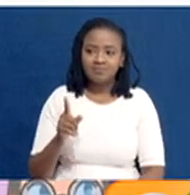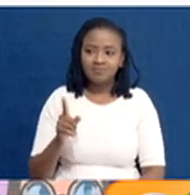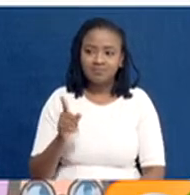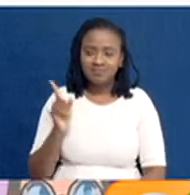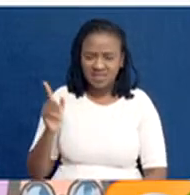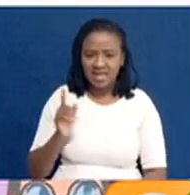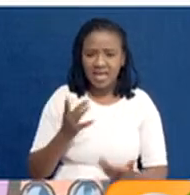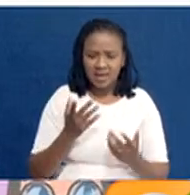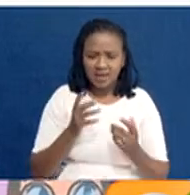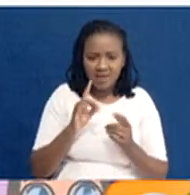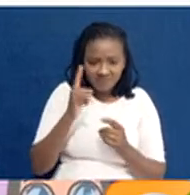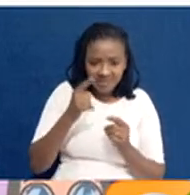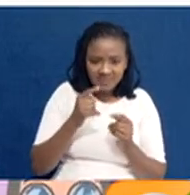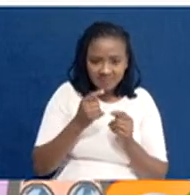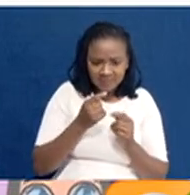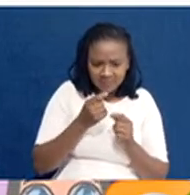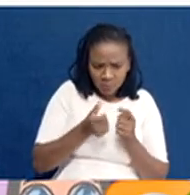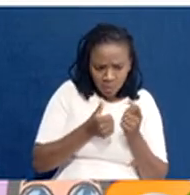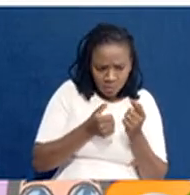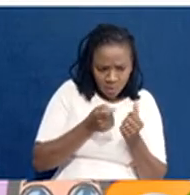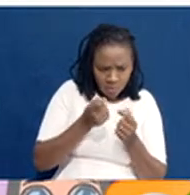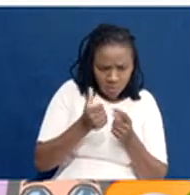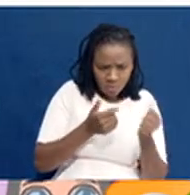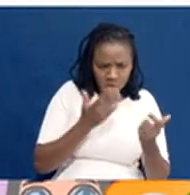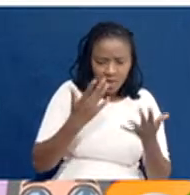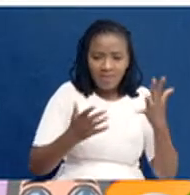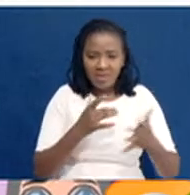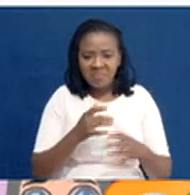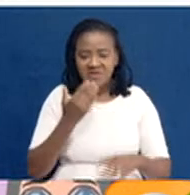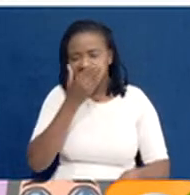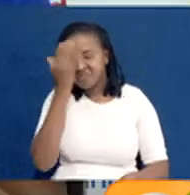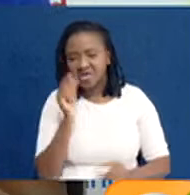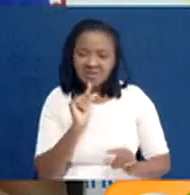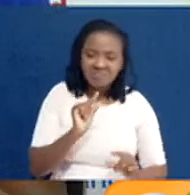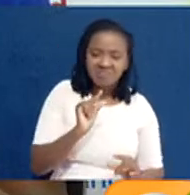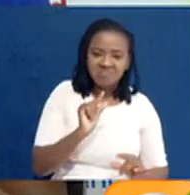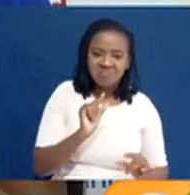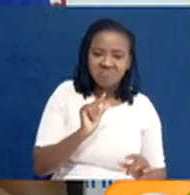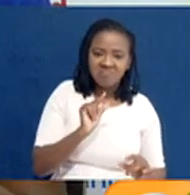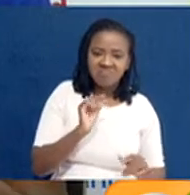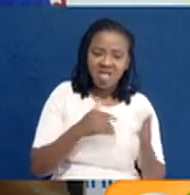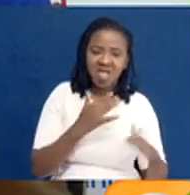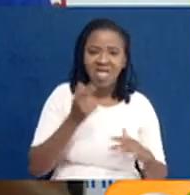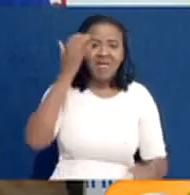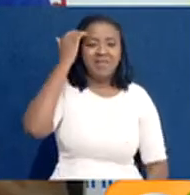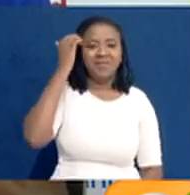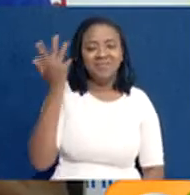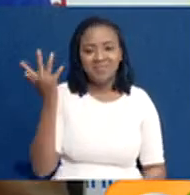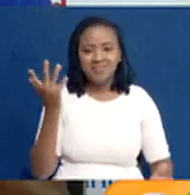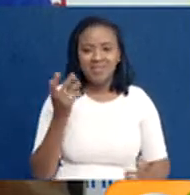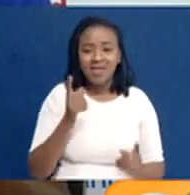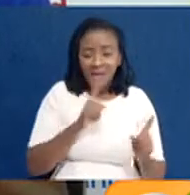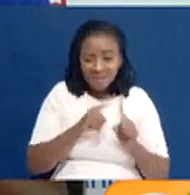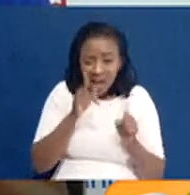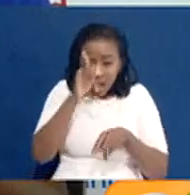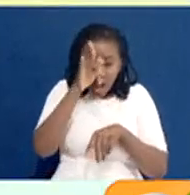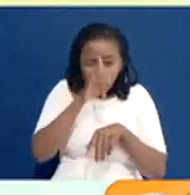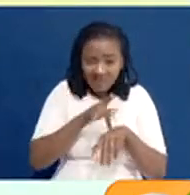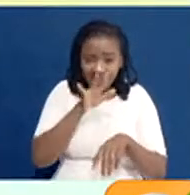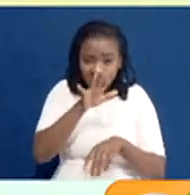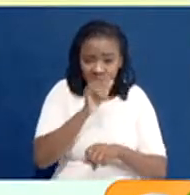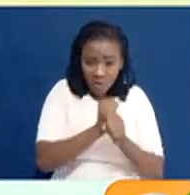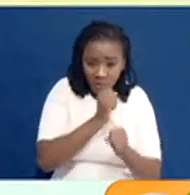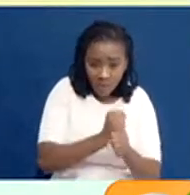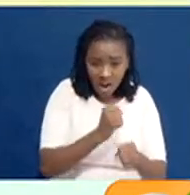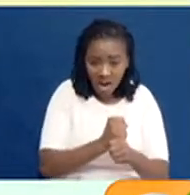awamu. Kuna zile dalili nyemelezi. Mtu atakuwa anasahau kidogo kidogo, lakini hayaathiri vile